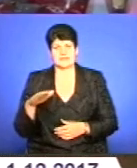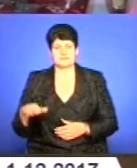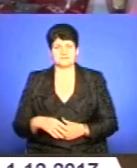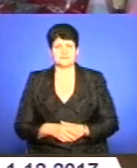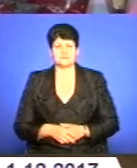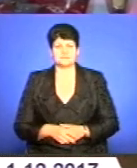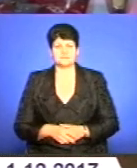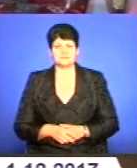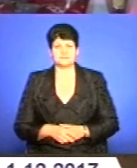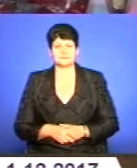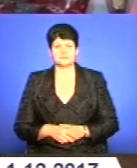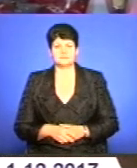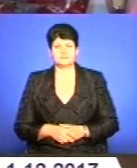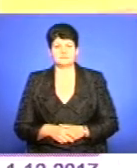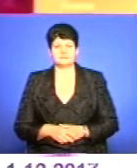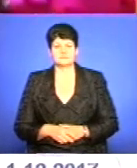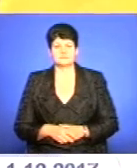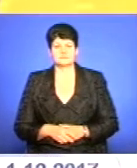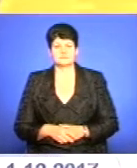Струс, Андрій Бодак, Вісті ТТБ.